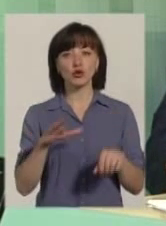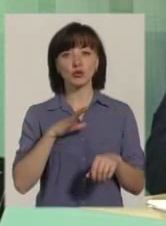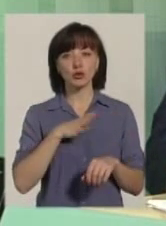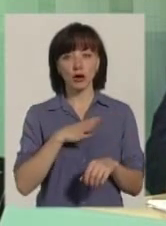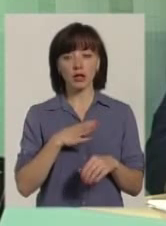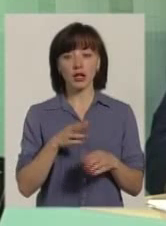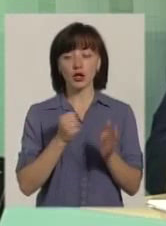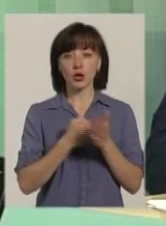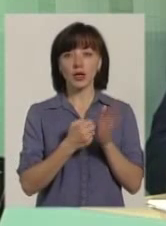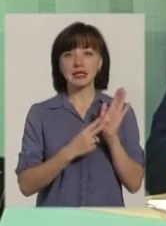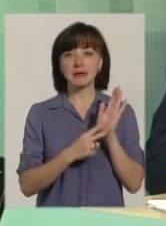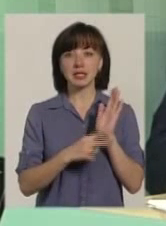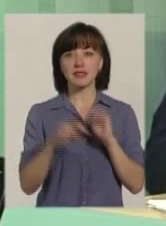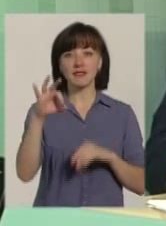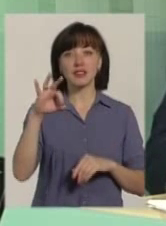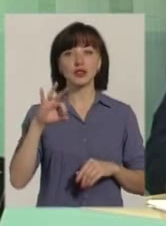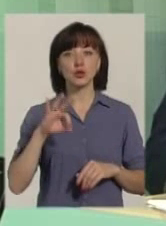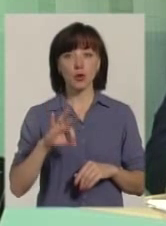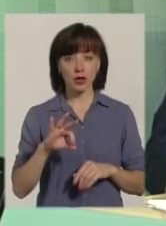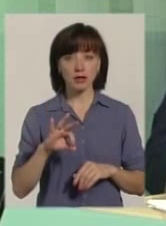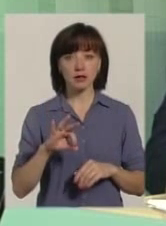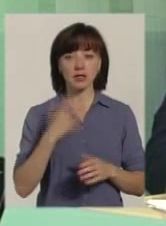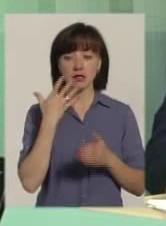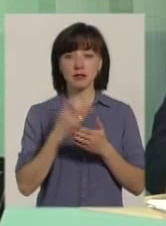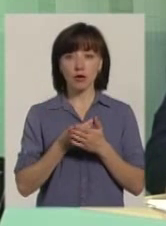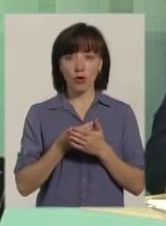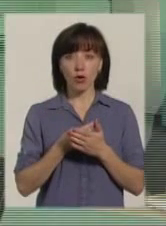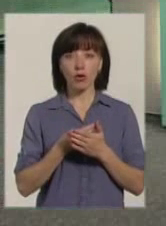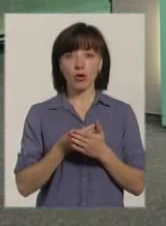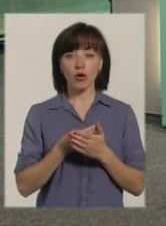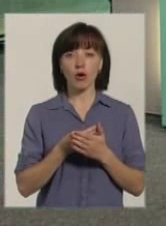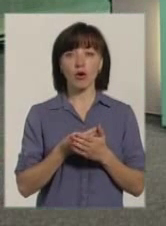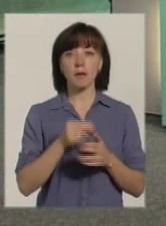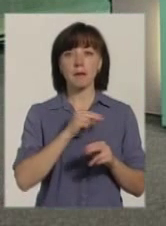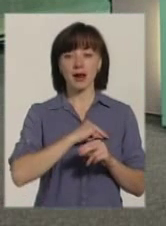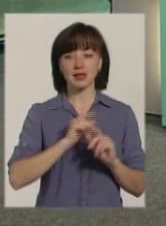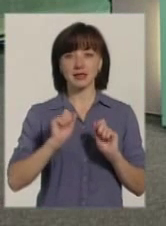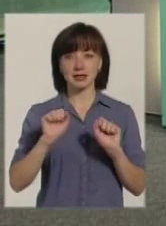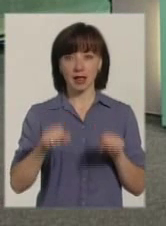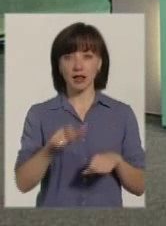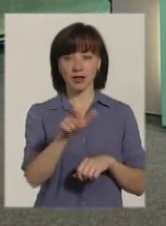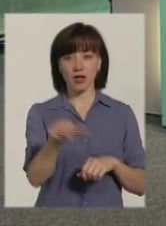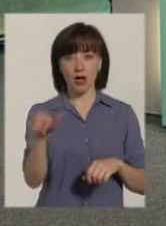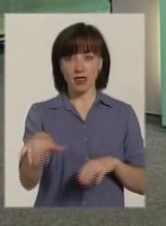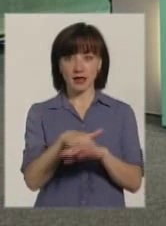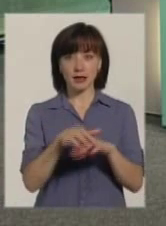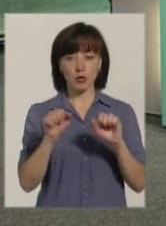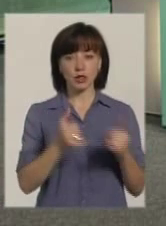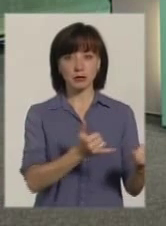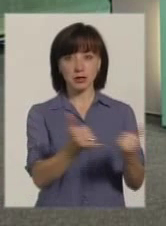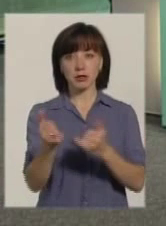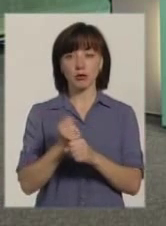до 70% свого працездатного населення зможе забезпечити роботу. Якщо ми